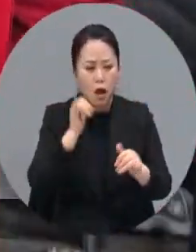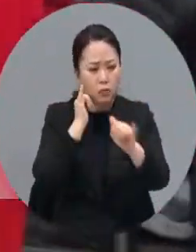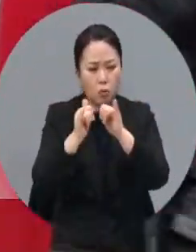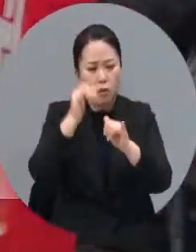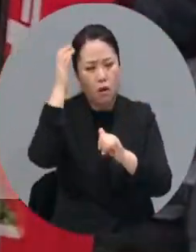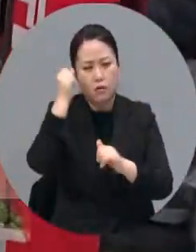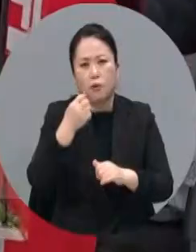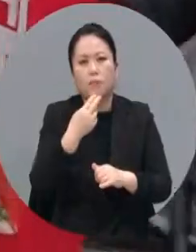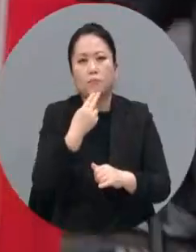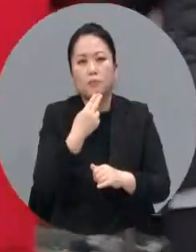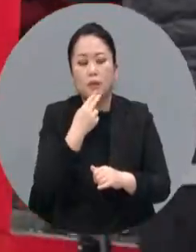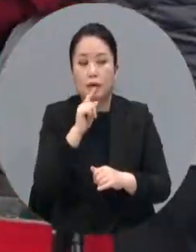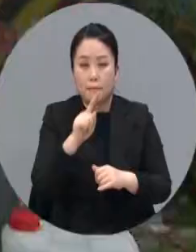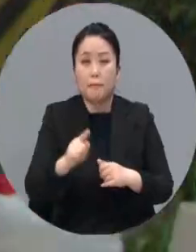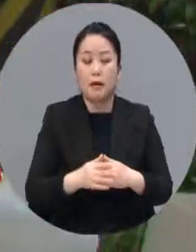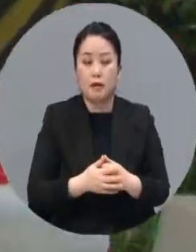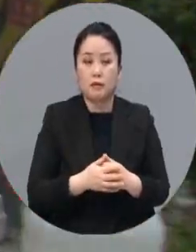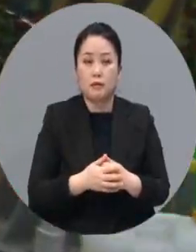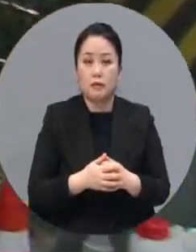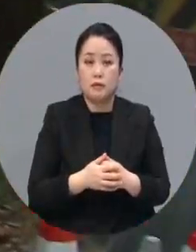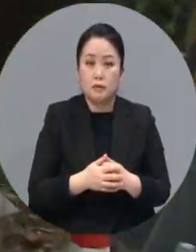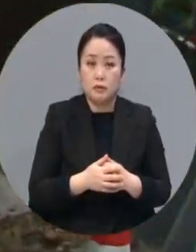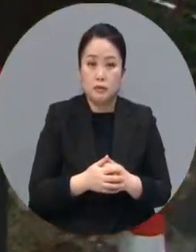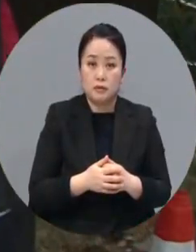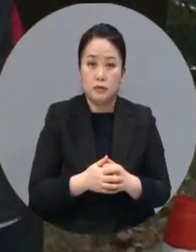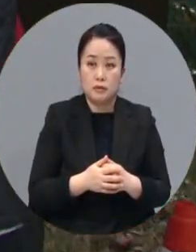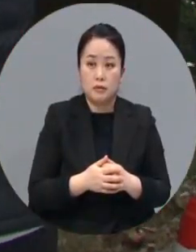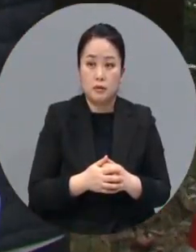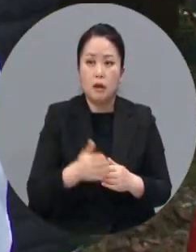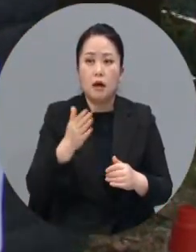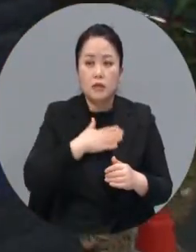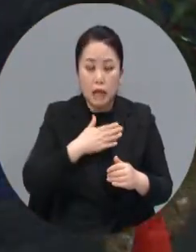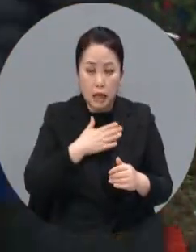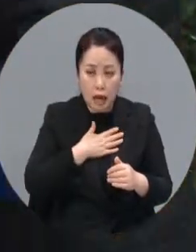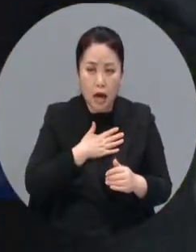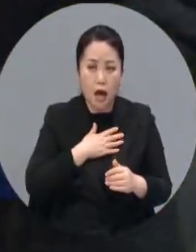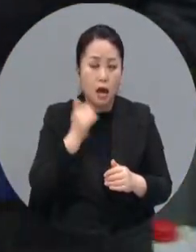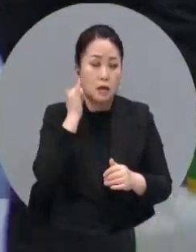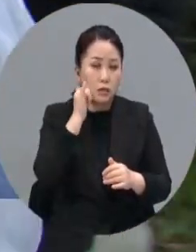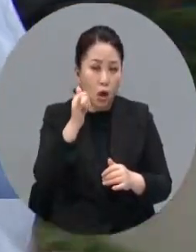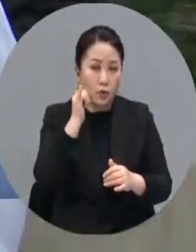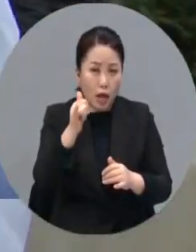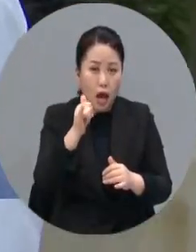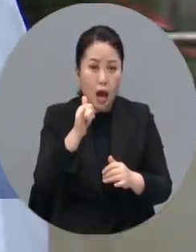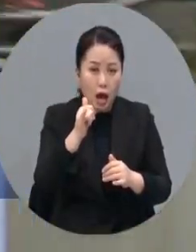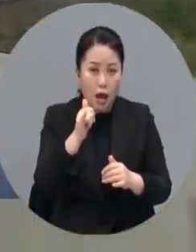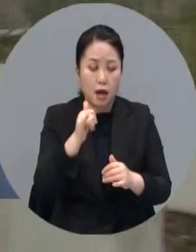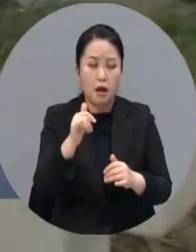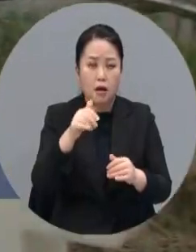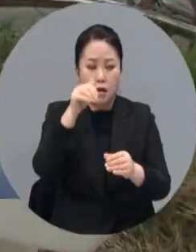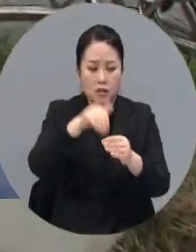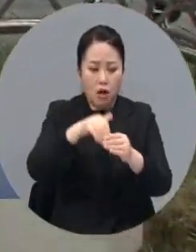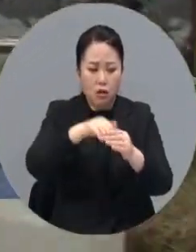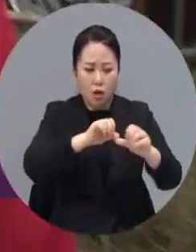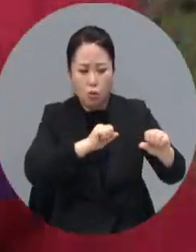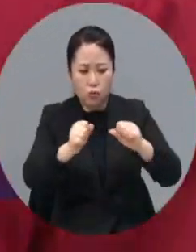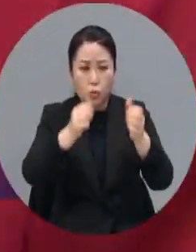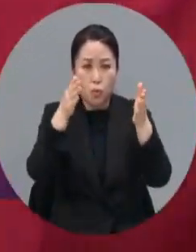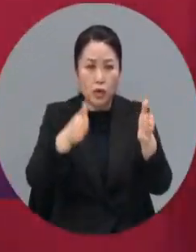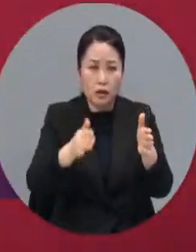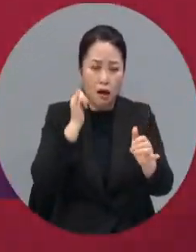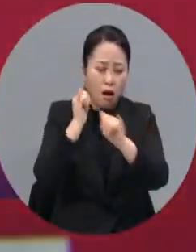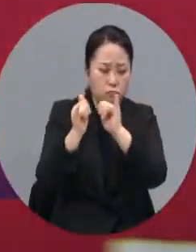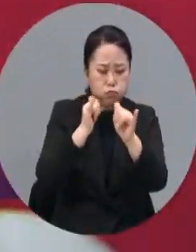기억나지 않는다는 입장을 재차 밝혔습니다. 제가 통화를 워낙 선거운동 기간